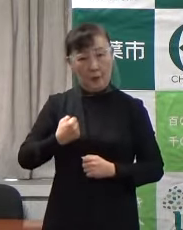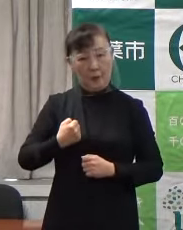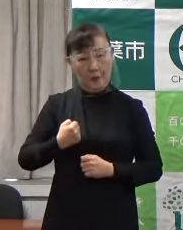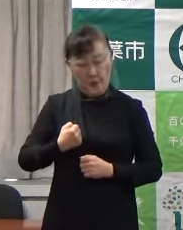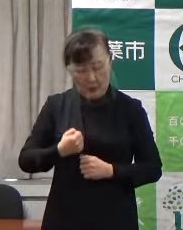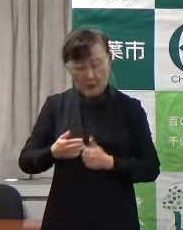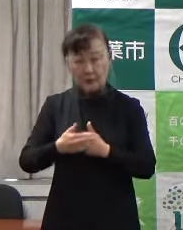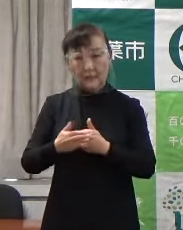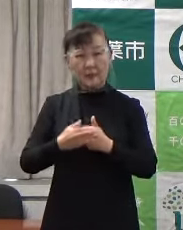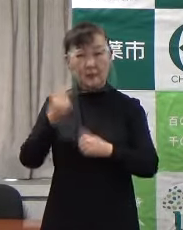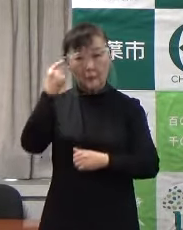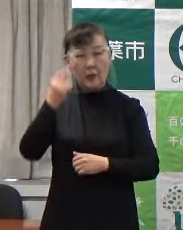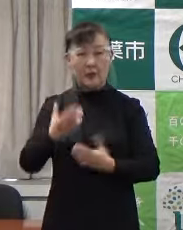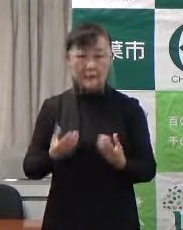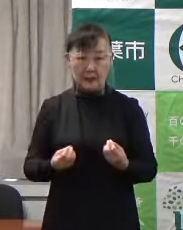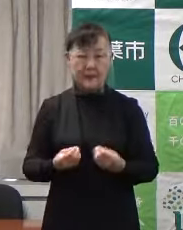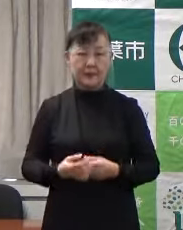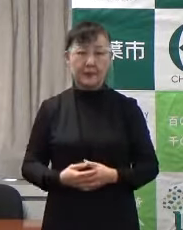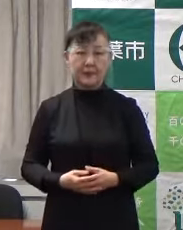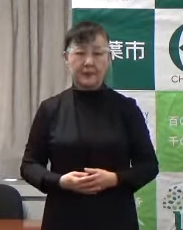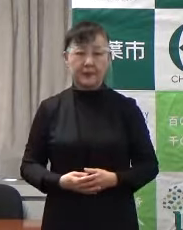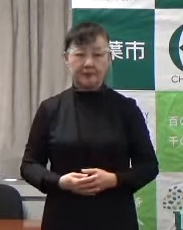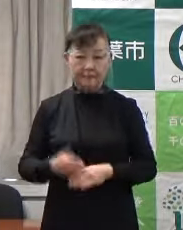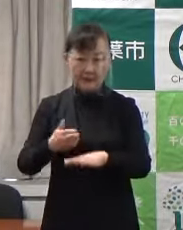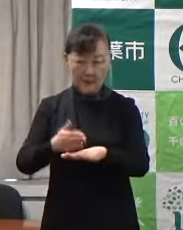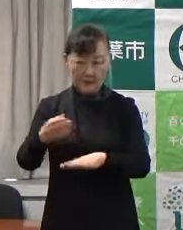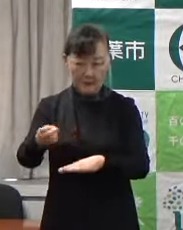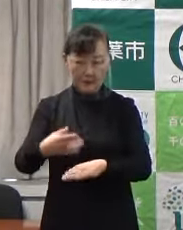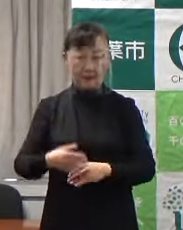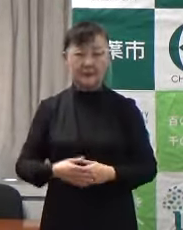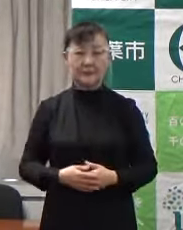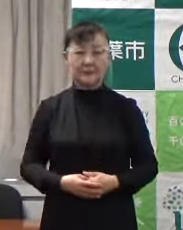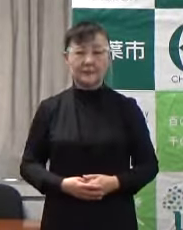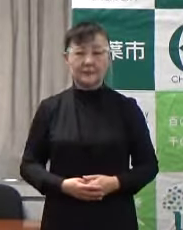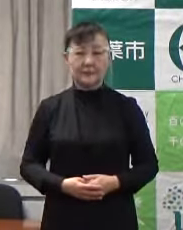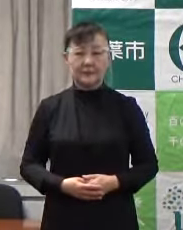ふうに感じましたね。